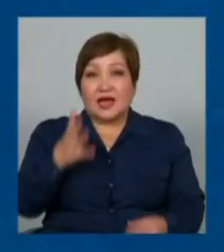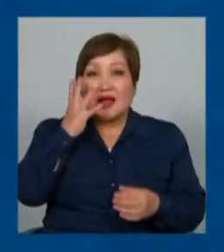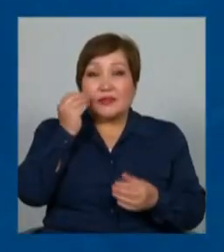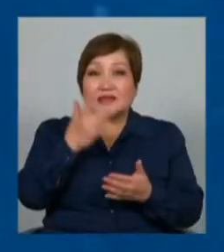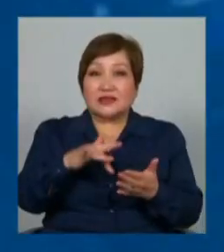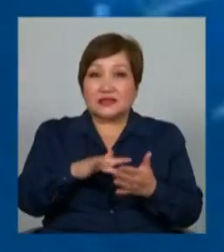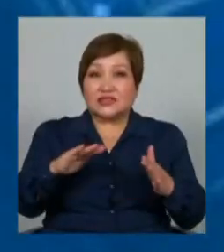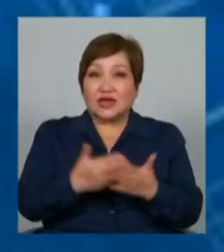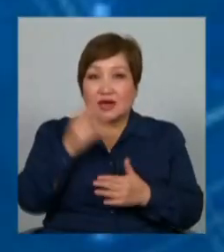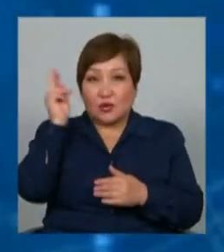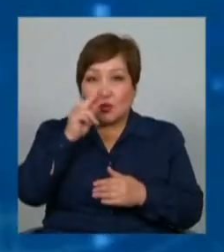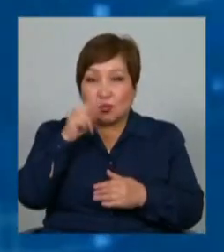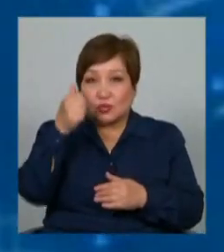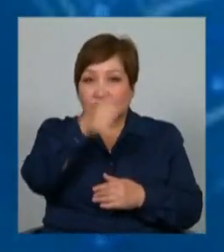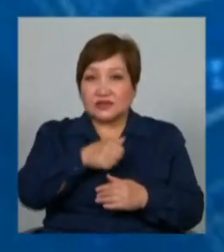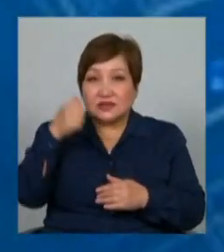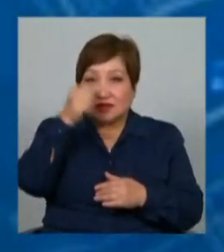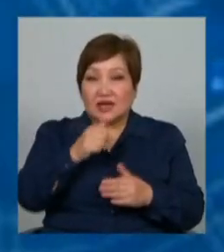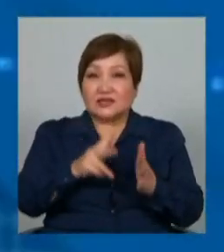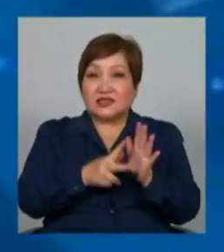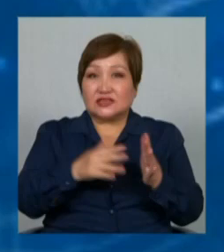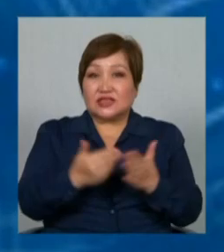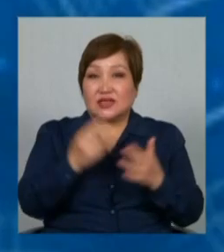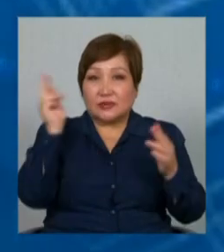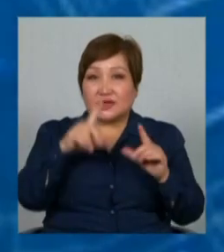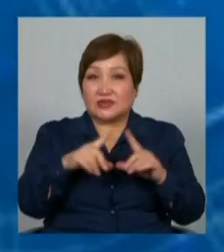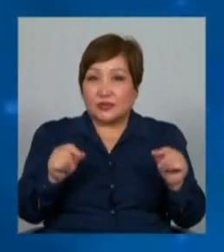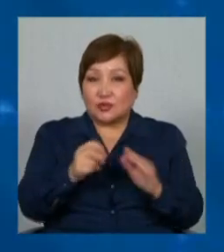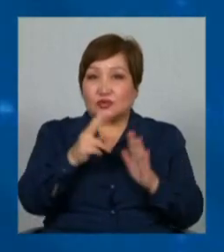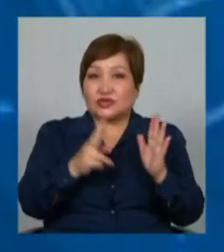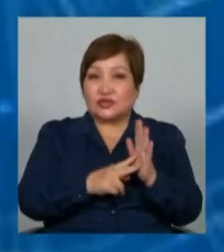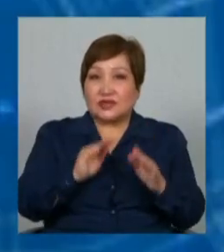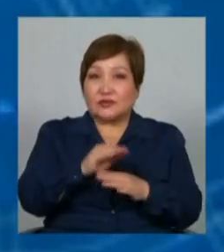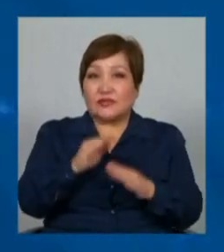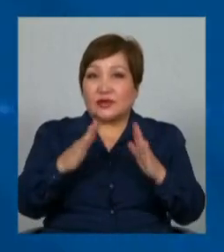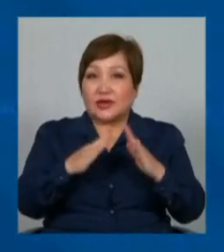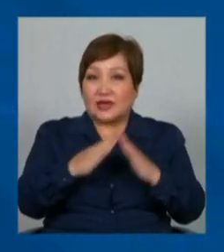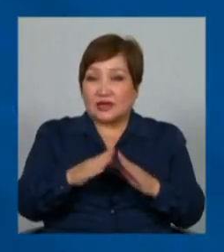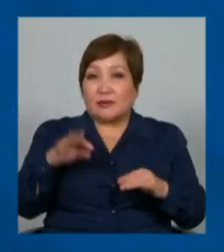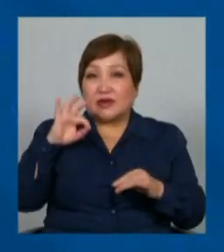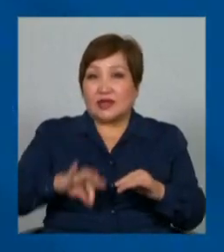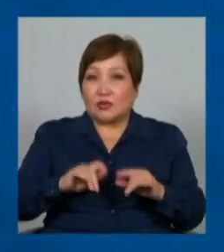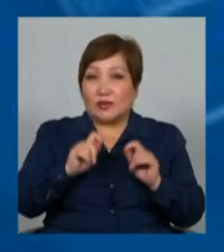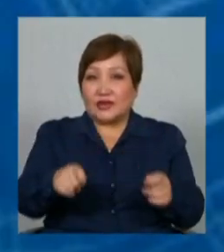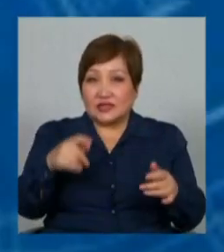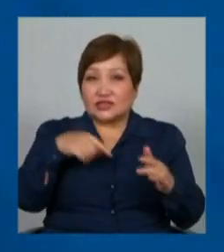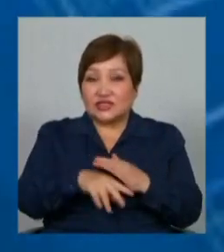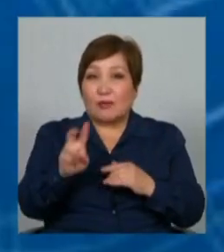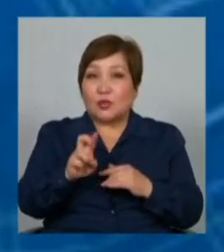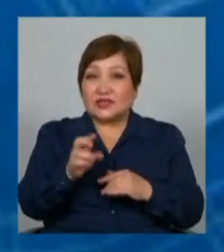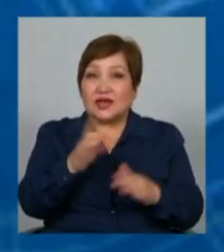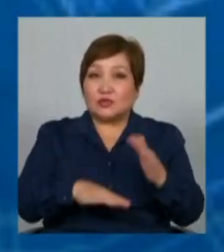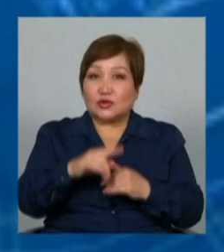Алматыда жаңа оқу жылында 8 жаңа мектеп пен 17 қосалқы ғимарат пайдалануға беріледі. Оның ішінде Бостандық ауданындағы